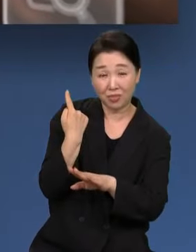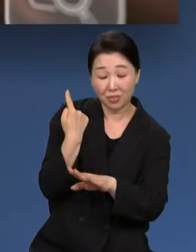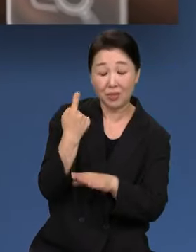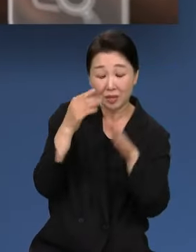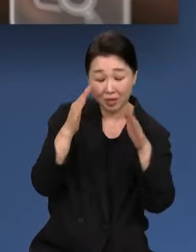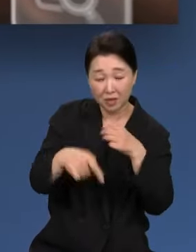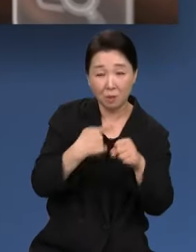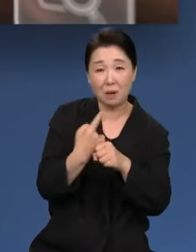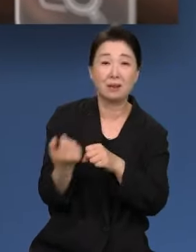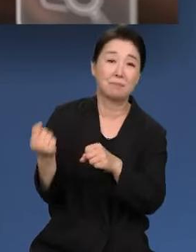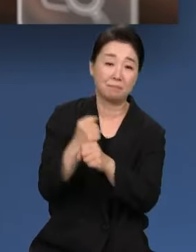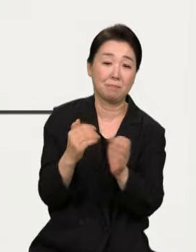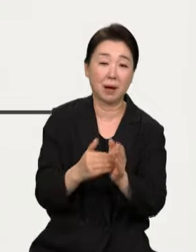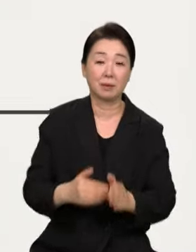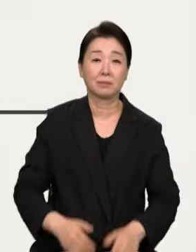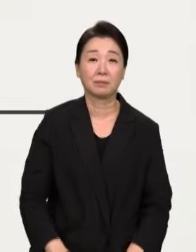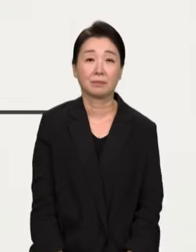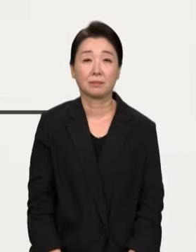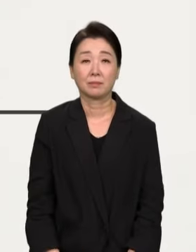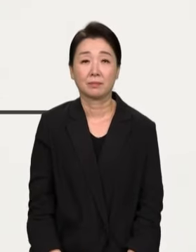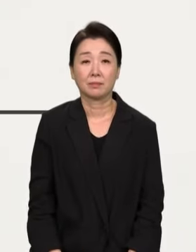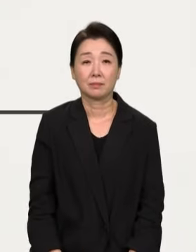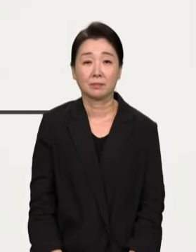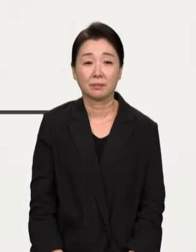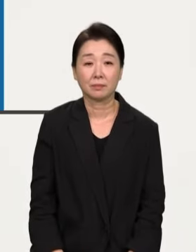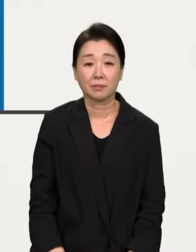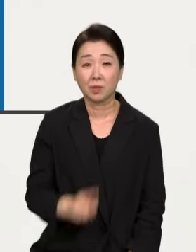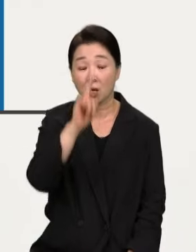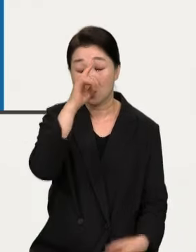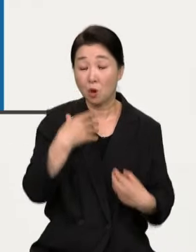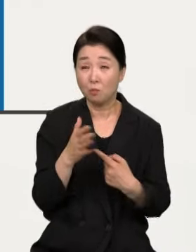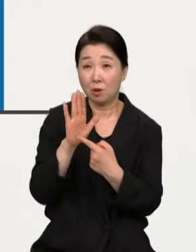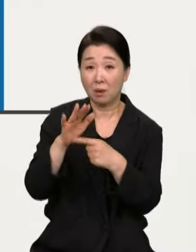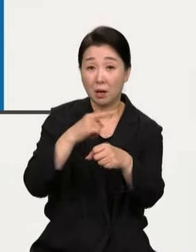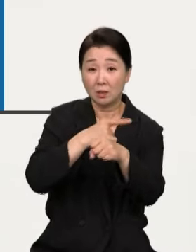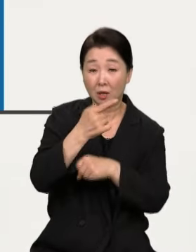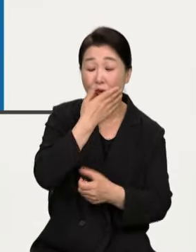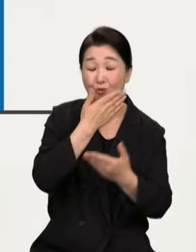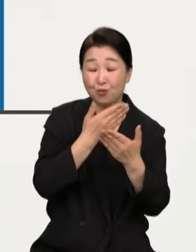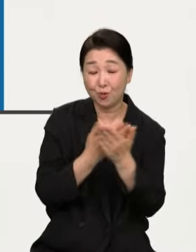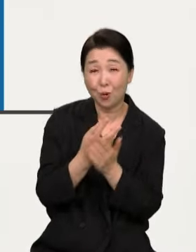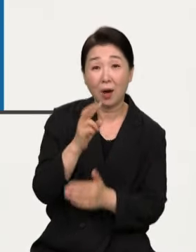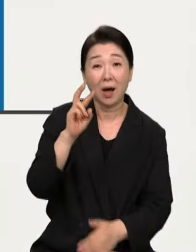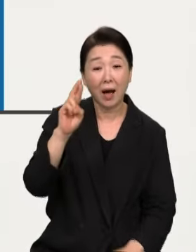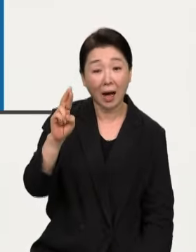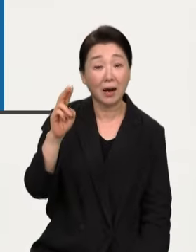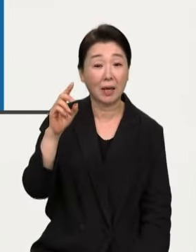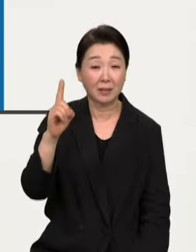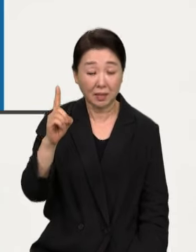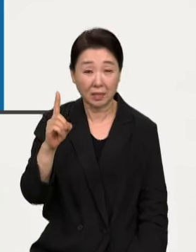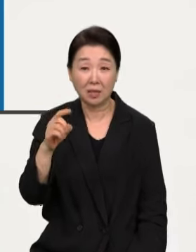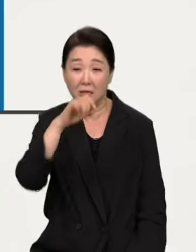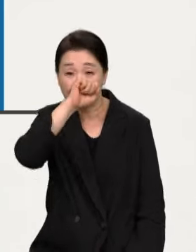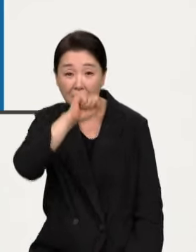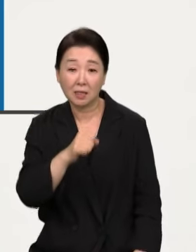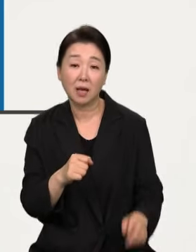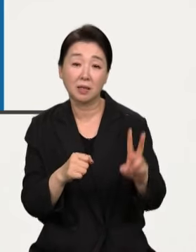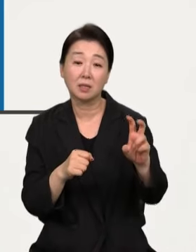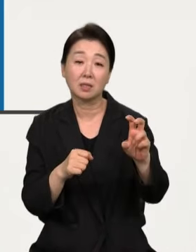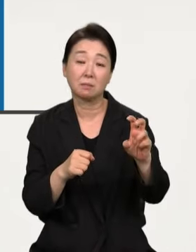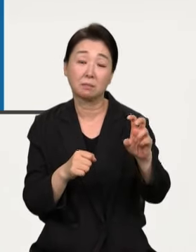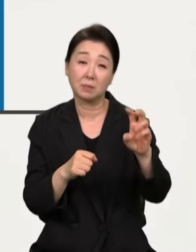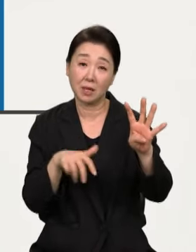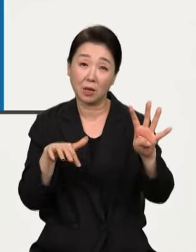강희현 기자입니다 정부가 발표한 내년도 주요 r&d 예산은 24조 8천억 원입니다